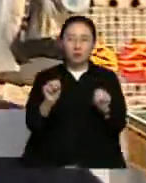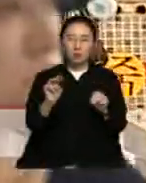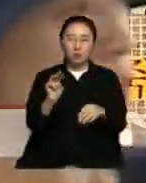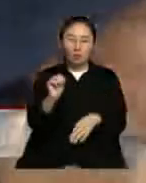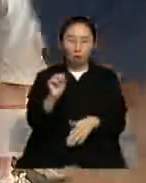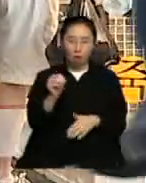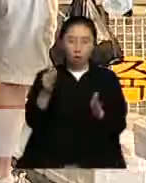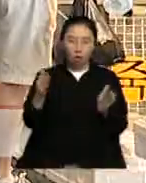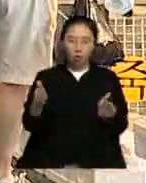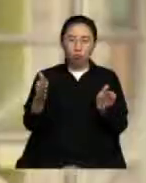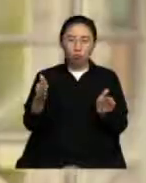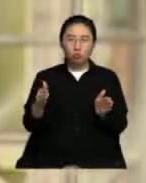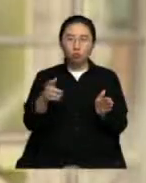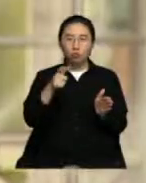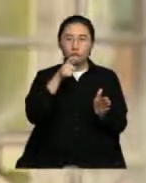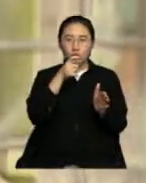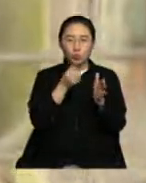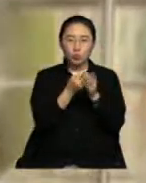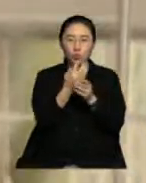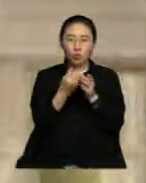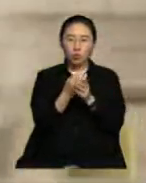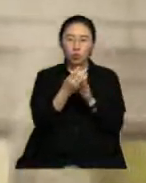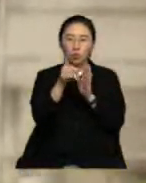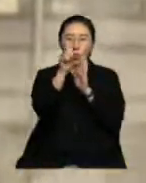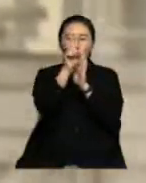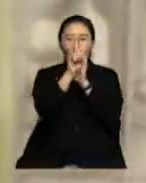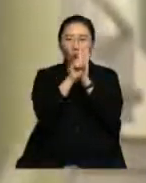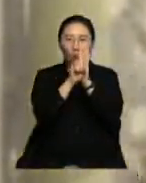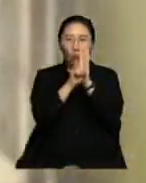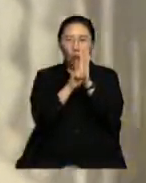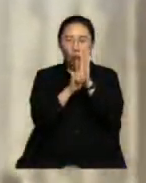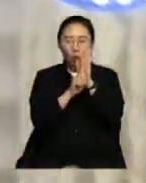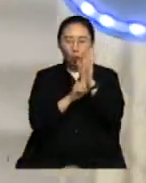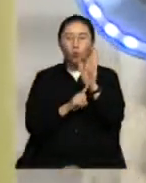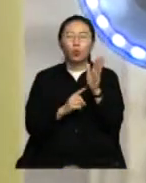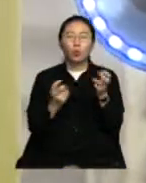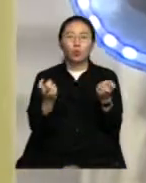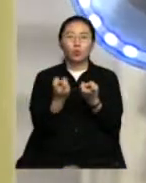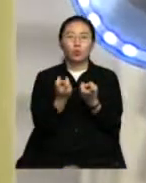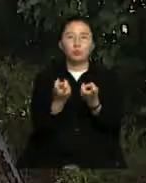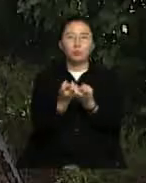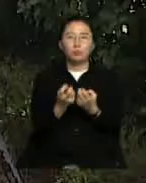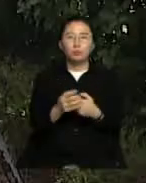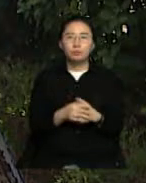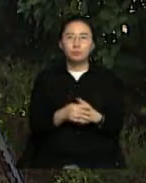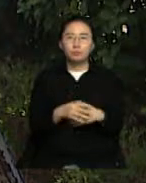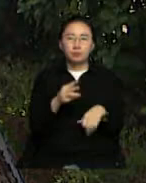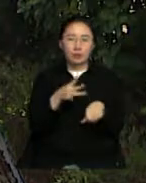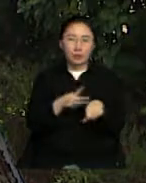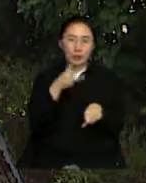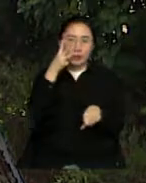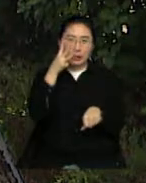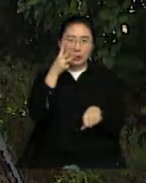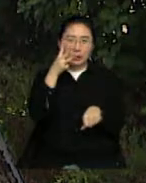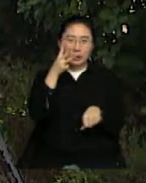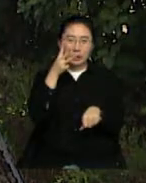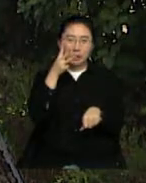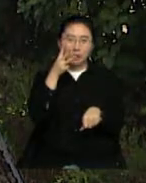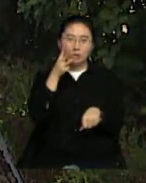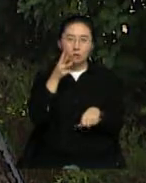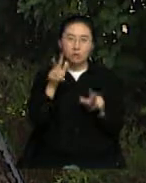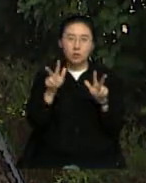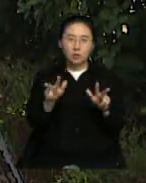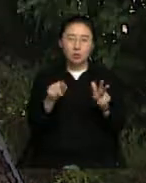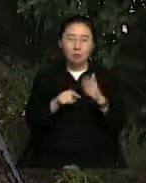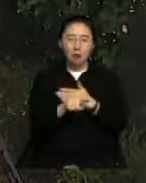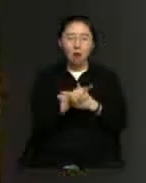겁니다. 물방울을 뿌려 온도를 낮추는 양무 시스템입니다. 오후 3시가 조금 넘은 시간입니다. 현재